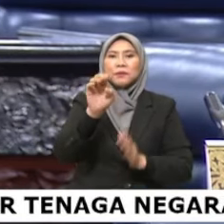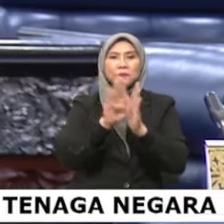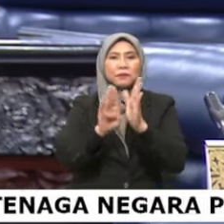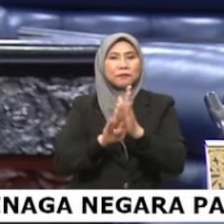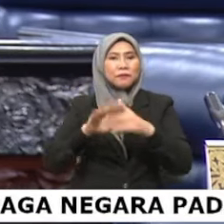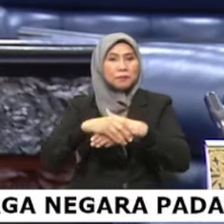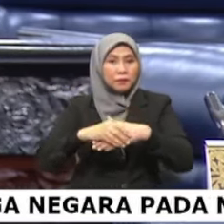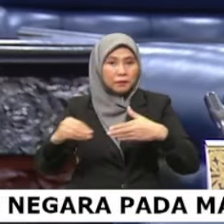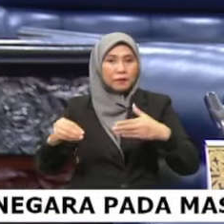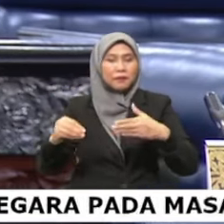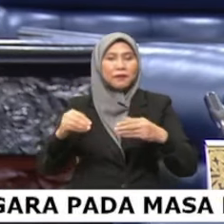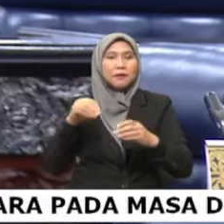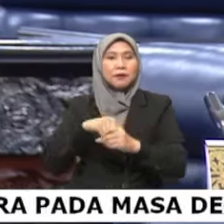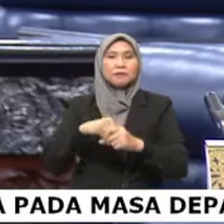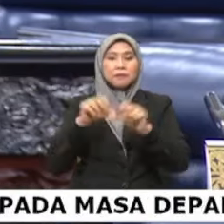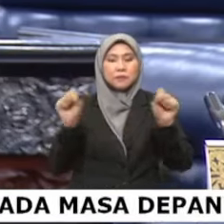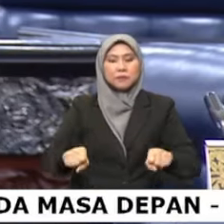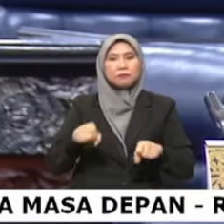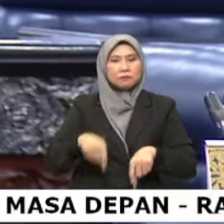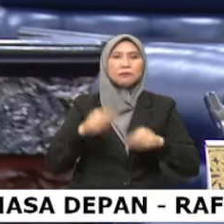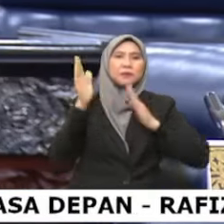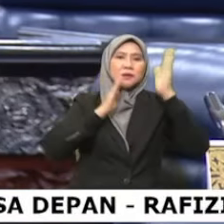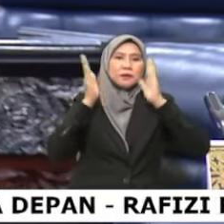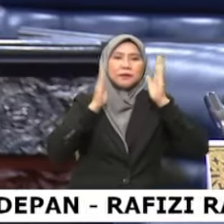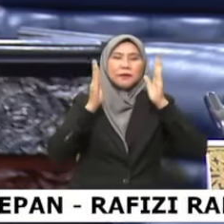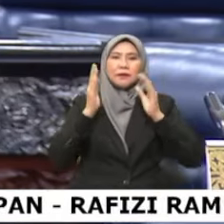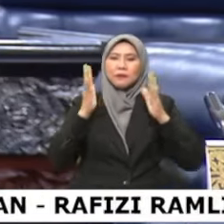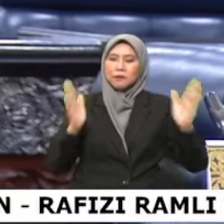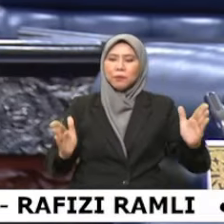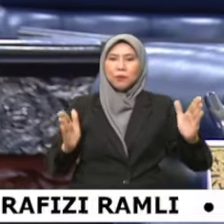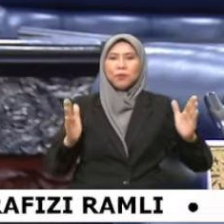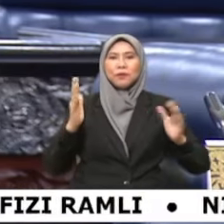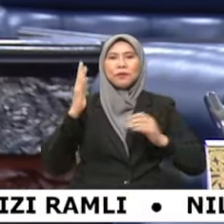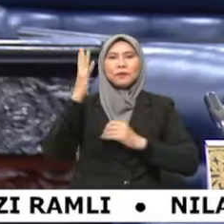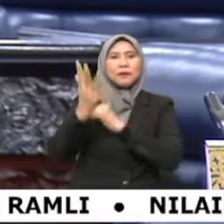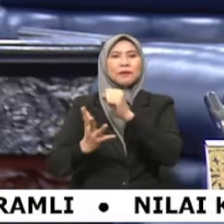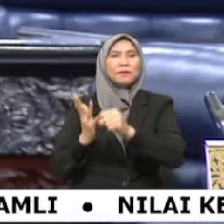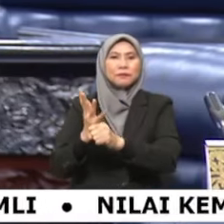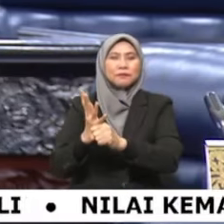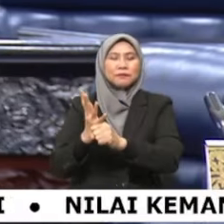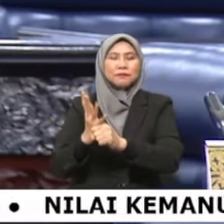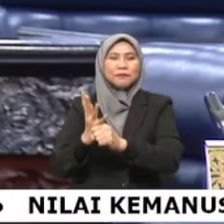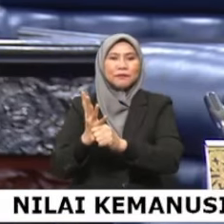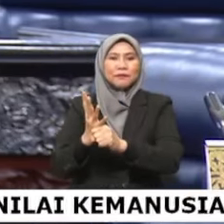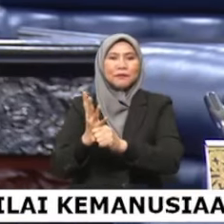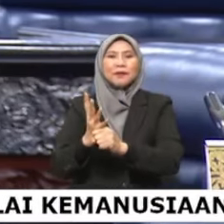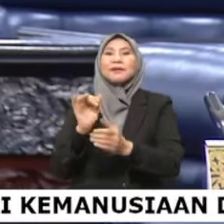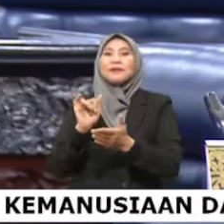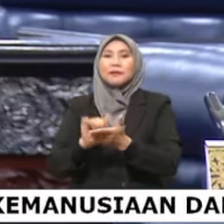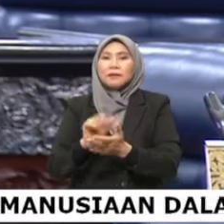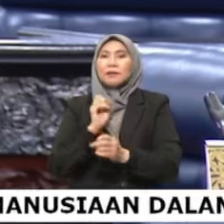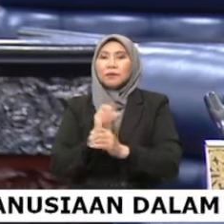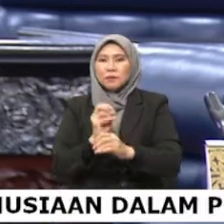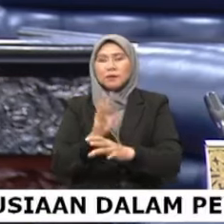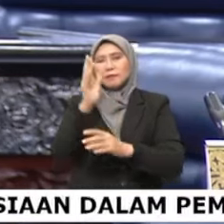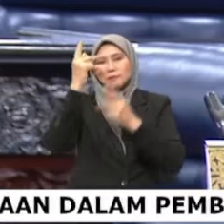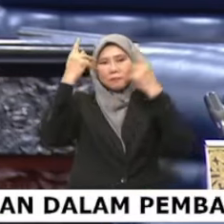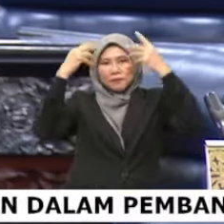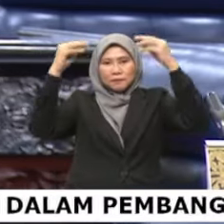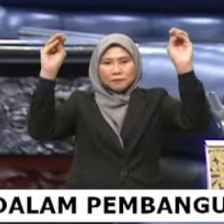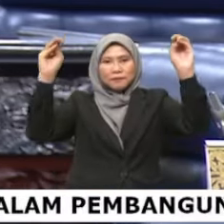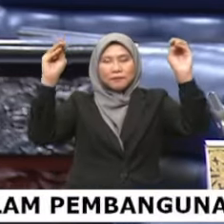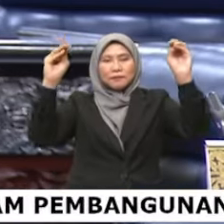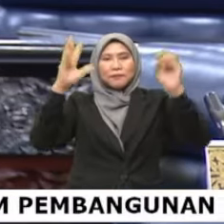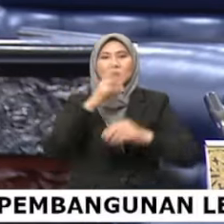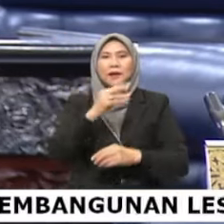ringgit dalam ekosistem tempatan dalam 5 tahun, tempoh 5 tahun. Ini adalah usaha Perdana Menteri